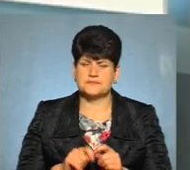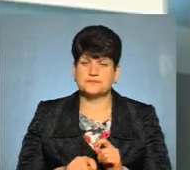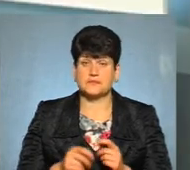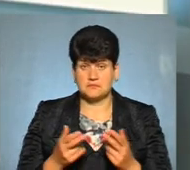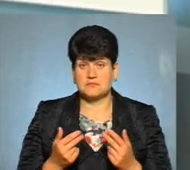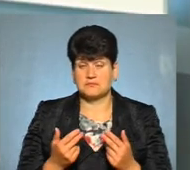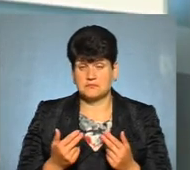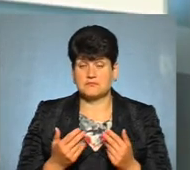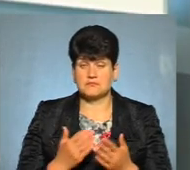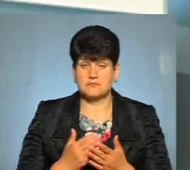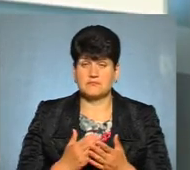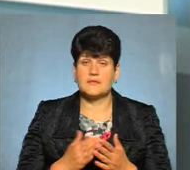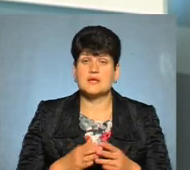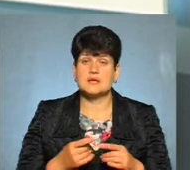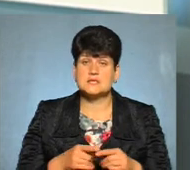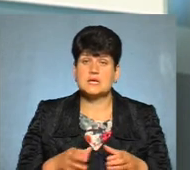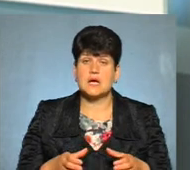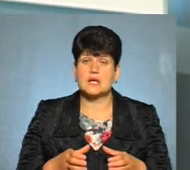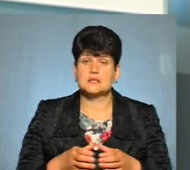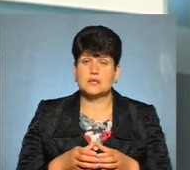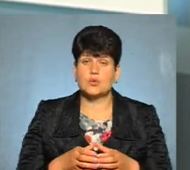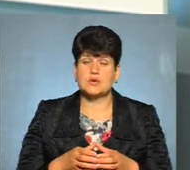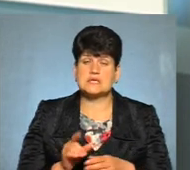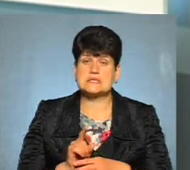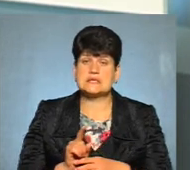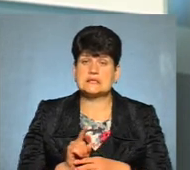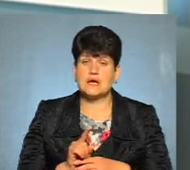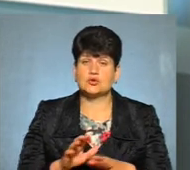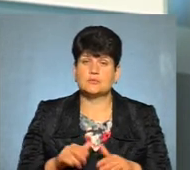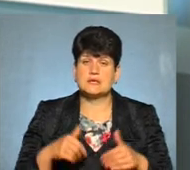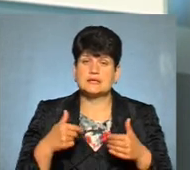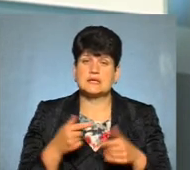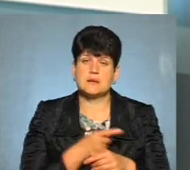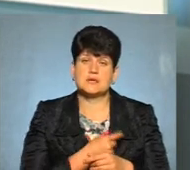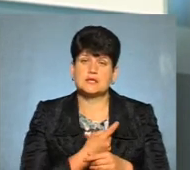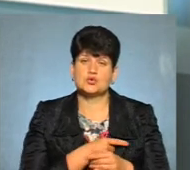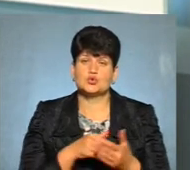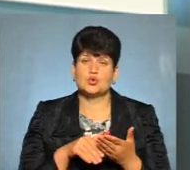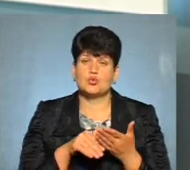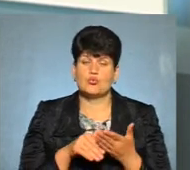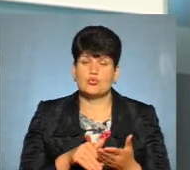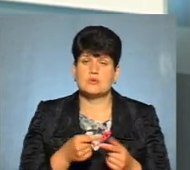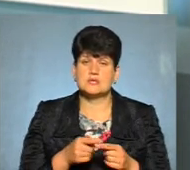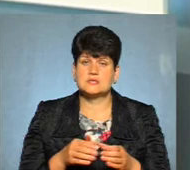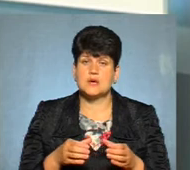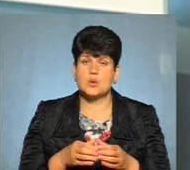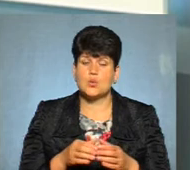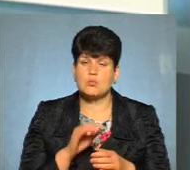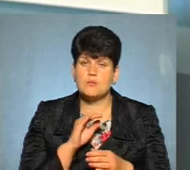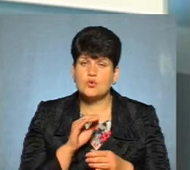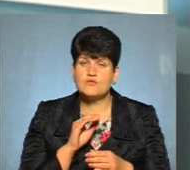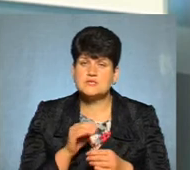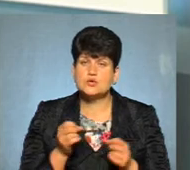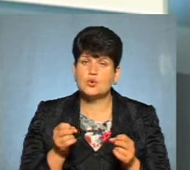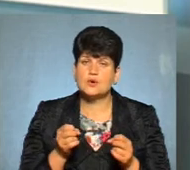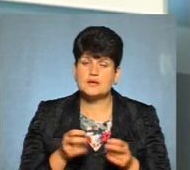так, це категорії, визначені стандартом надання медичної допомоги, це групи професійного